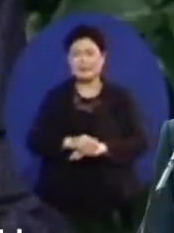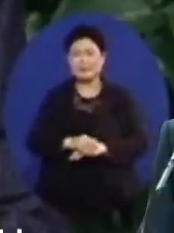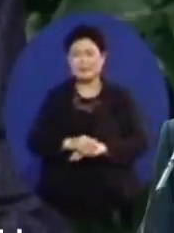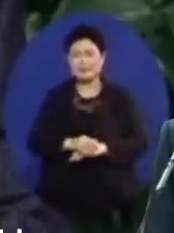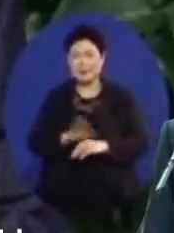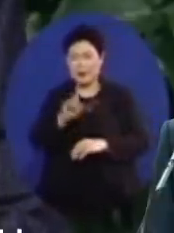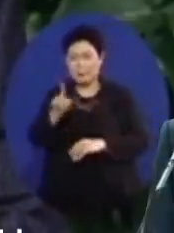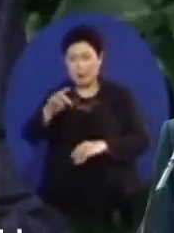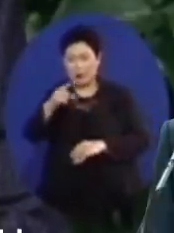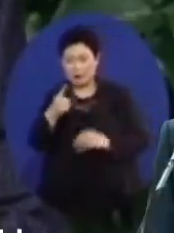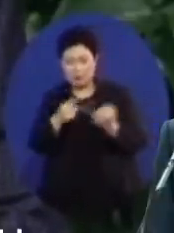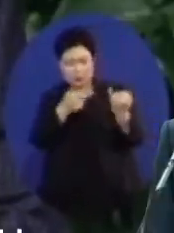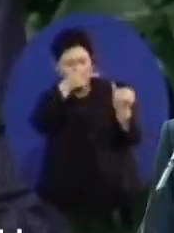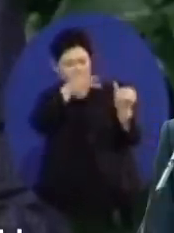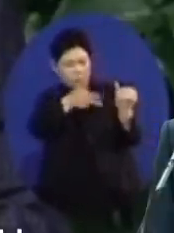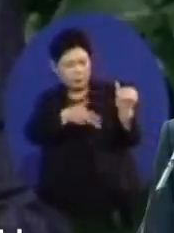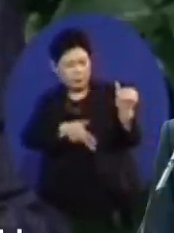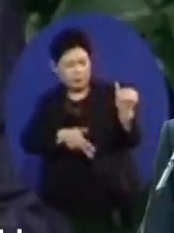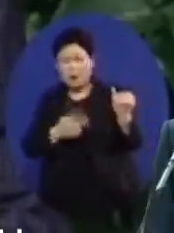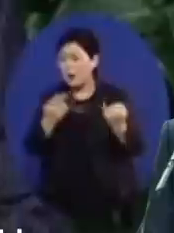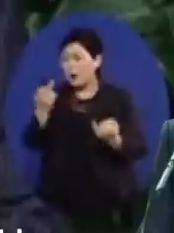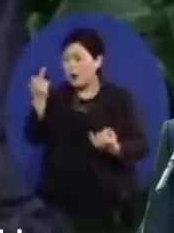바로가 가만히 보니까 바로 앞에서 오빠